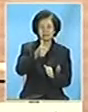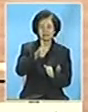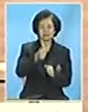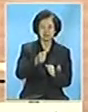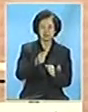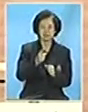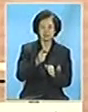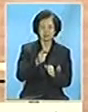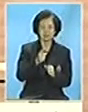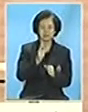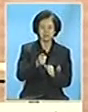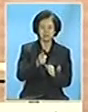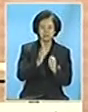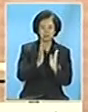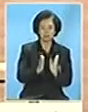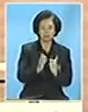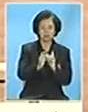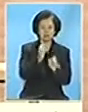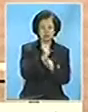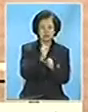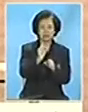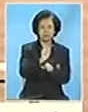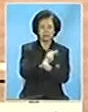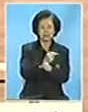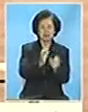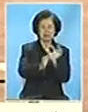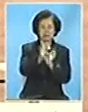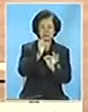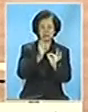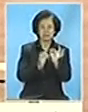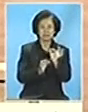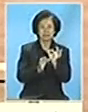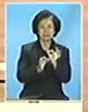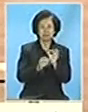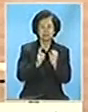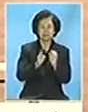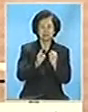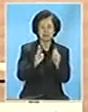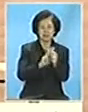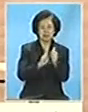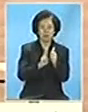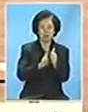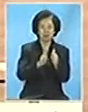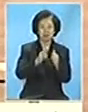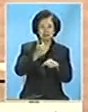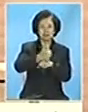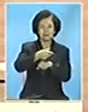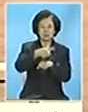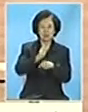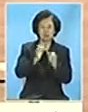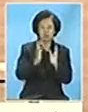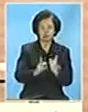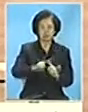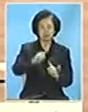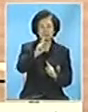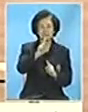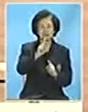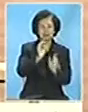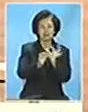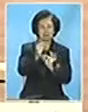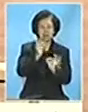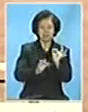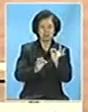จะให้เป็นผู้ทำหน้าที่ในตำแหน่งรองประธานวุฒิสภาคนที่หนึ่งแทนท่านนิคม